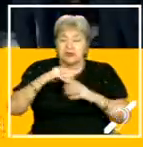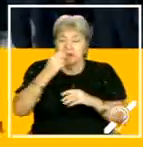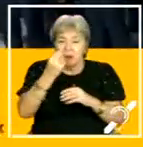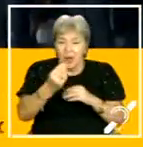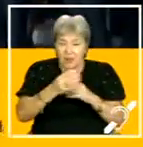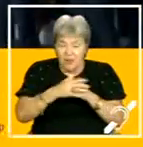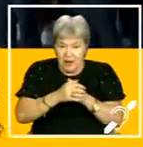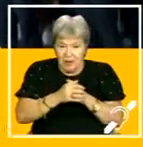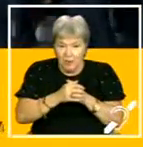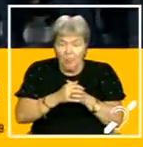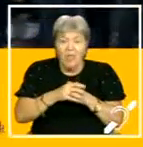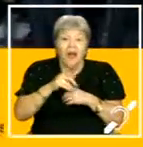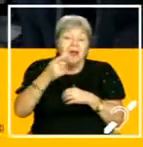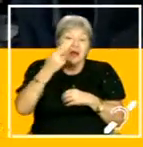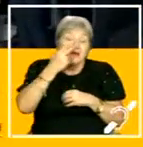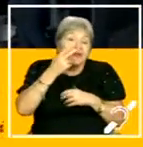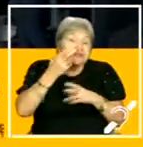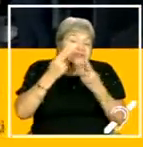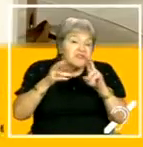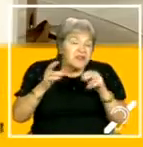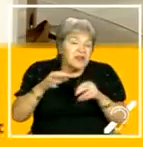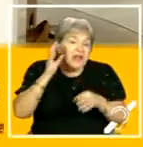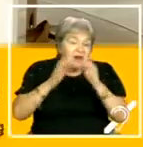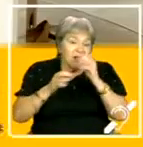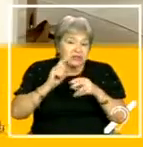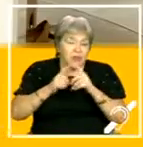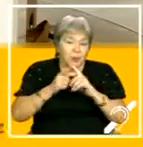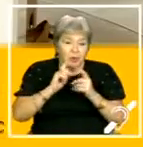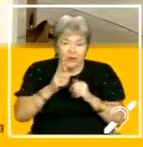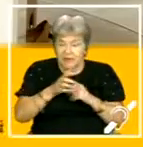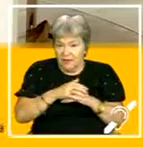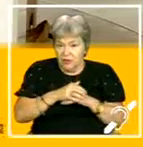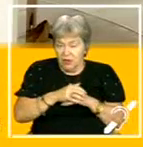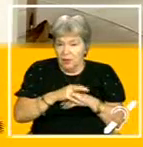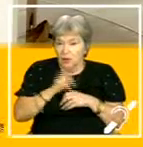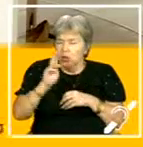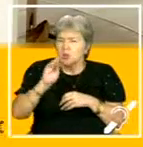în alegeri este văzut diferit de analiștii politici. ADU sau USR,